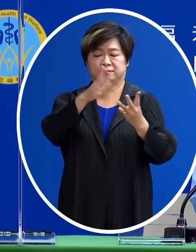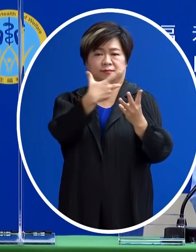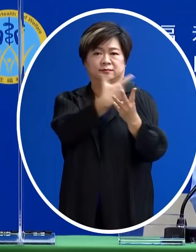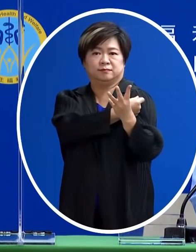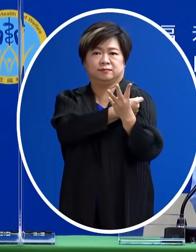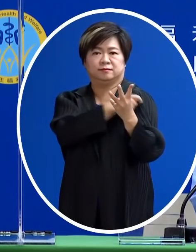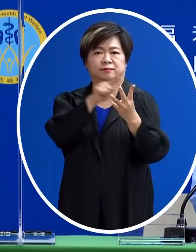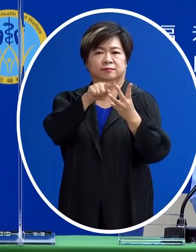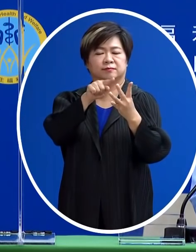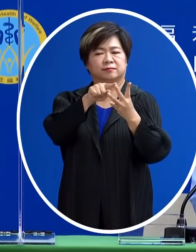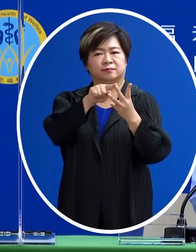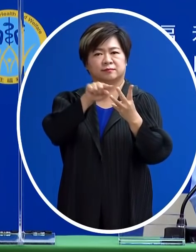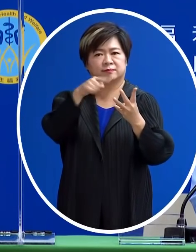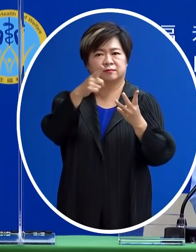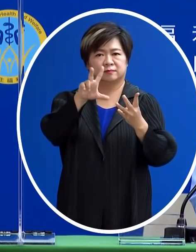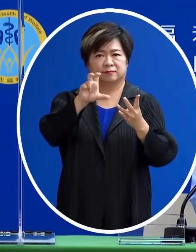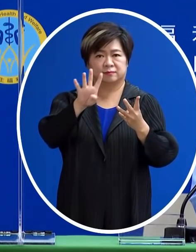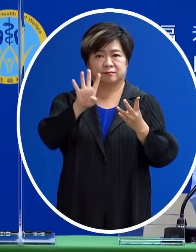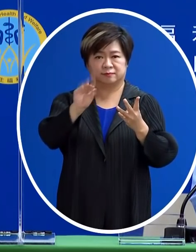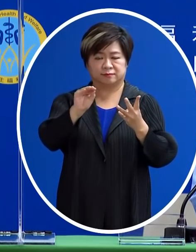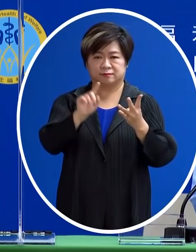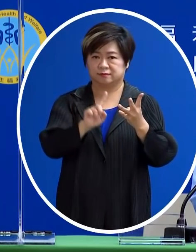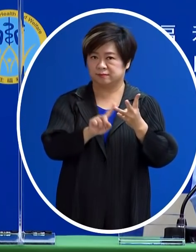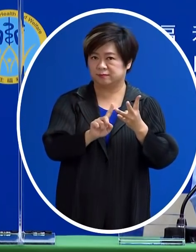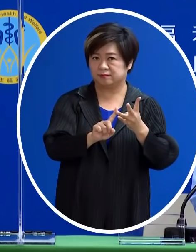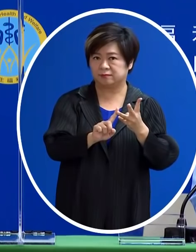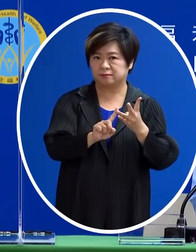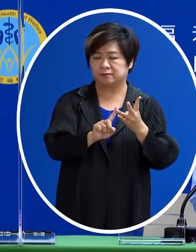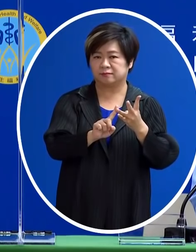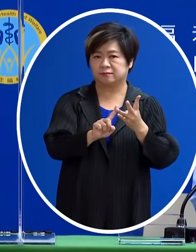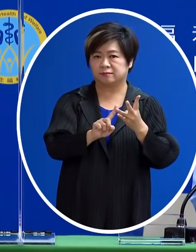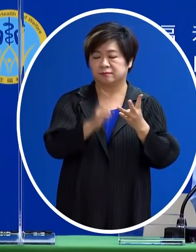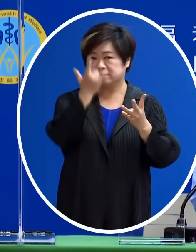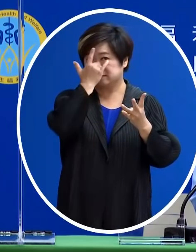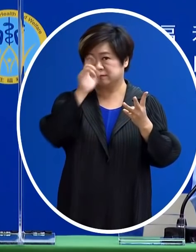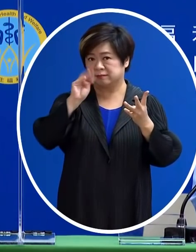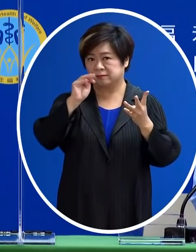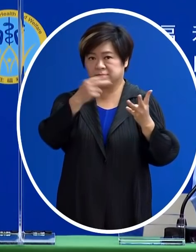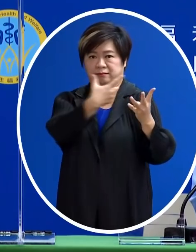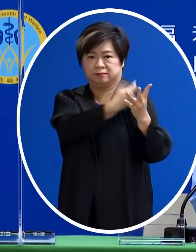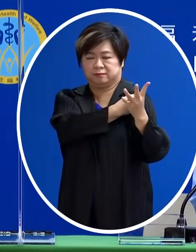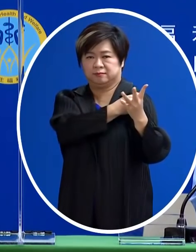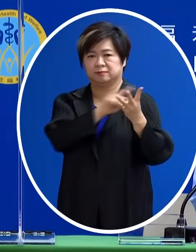分目前是174万，那莫德纳的部